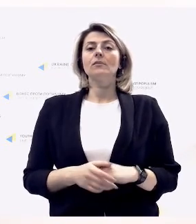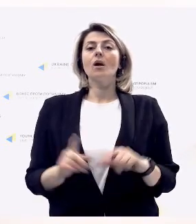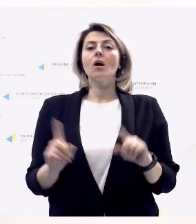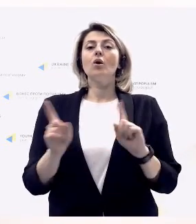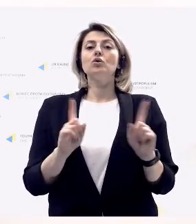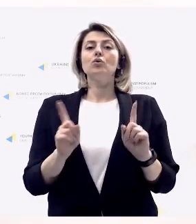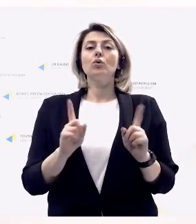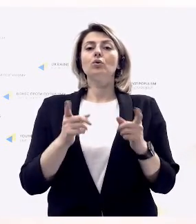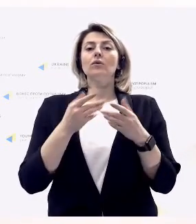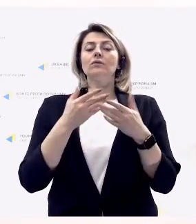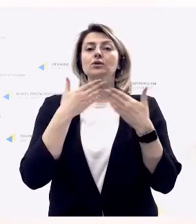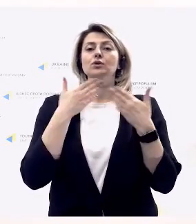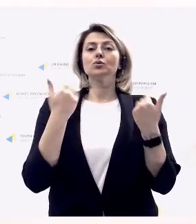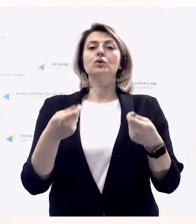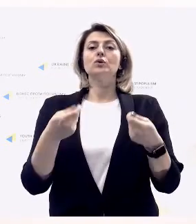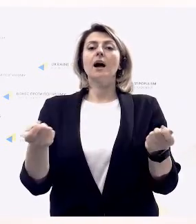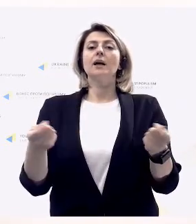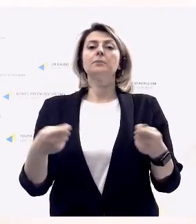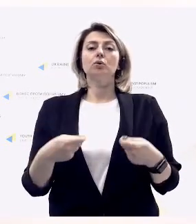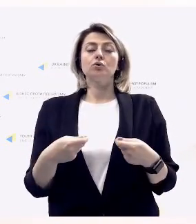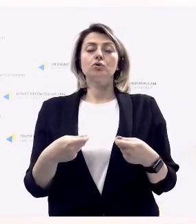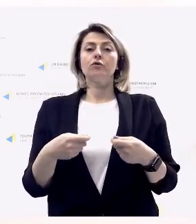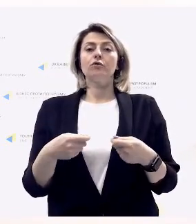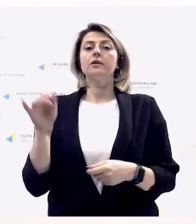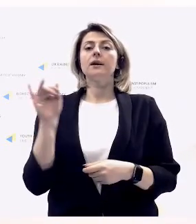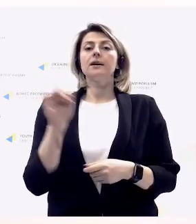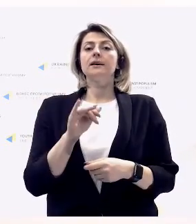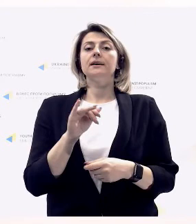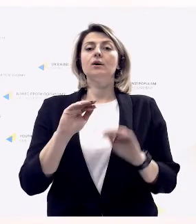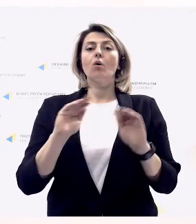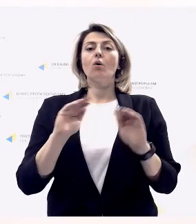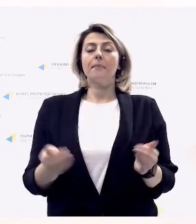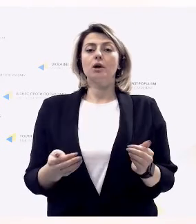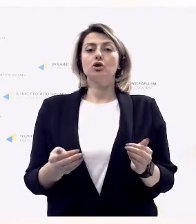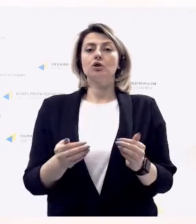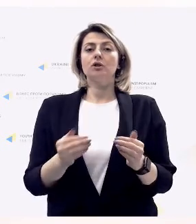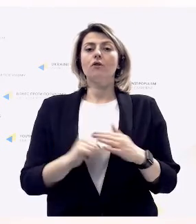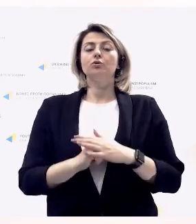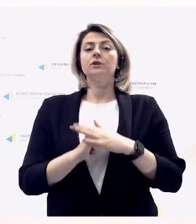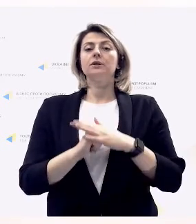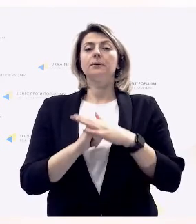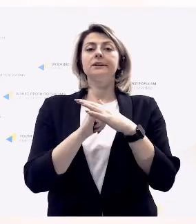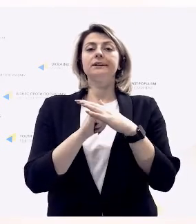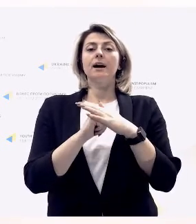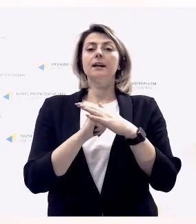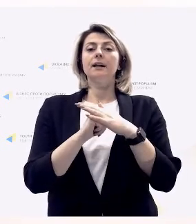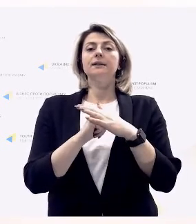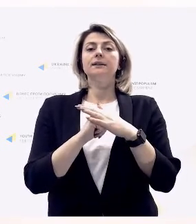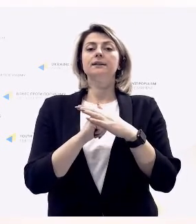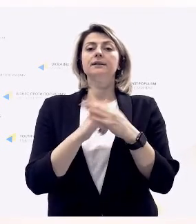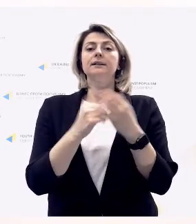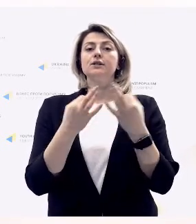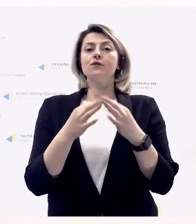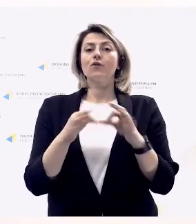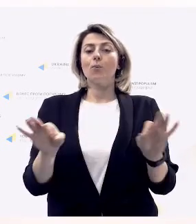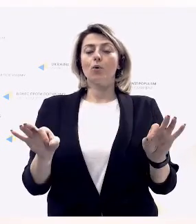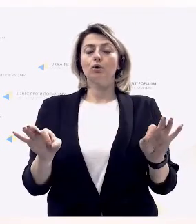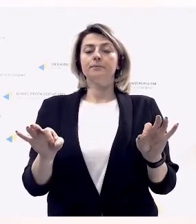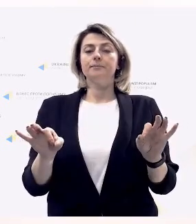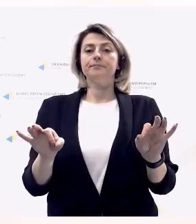щодо відсутності адміністрування і обмеження фундаментальних